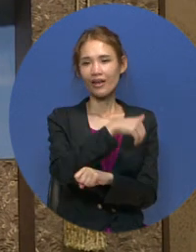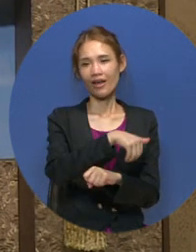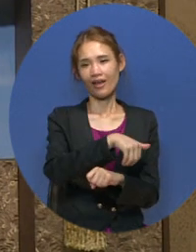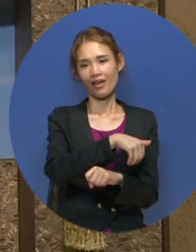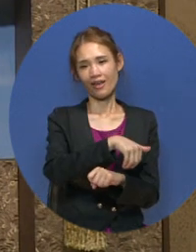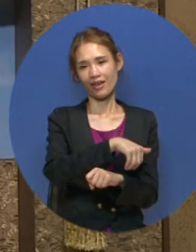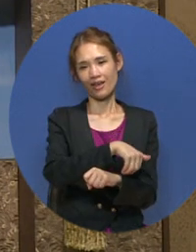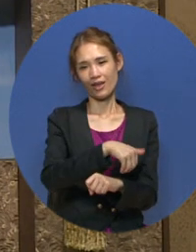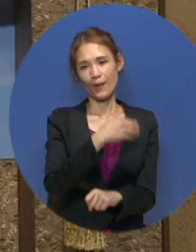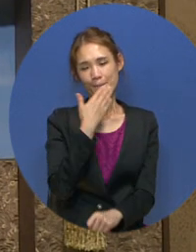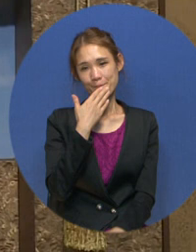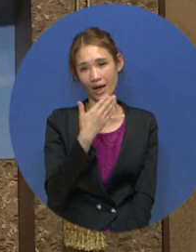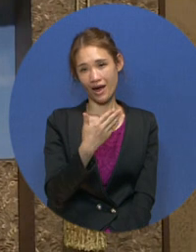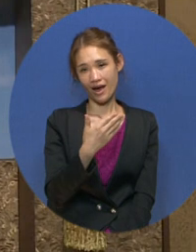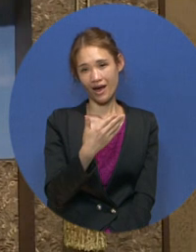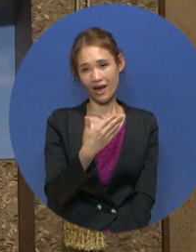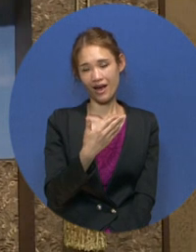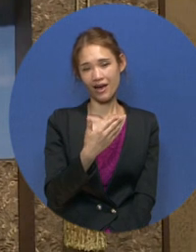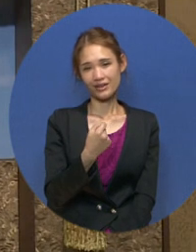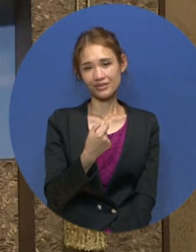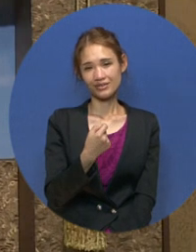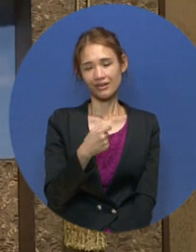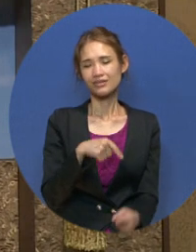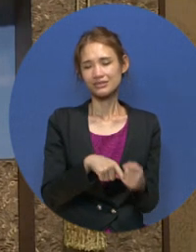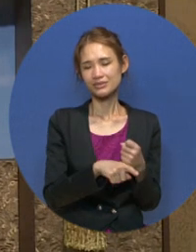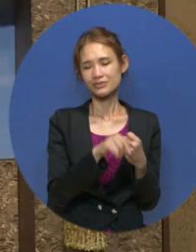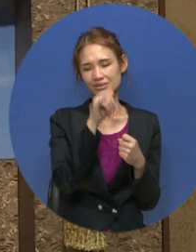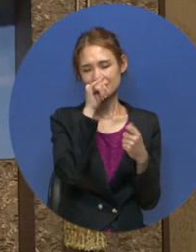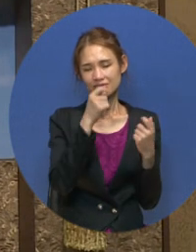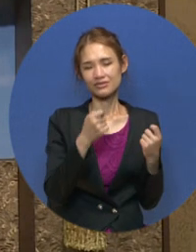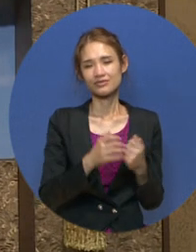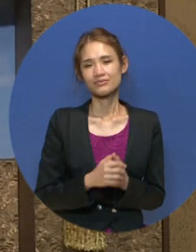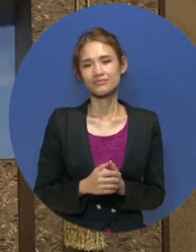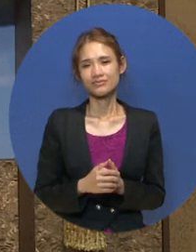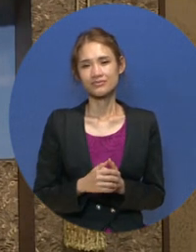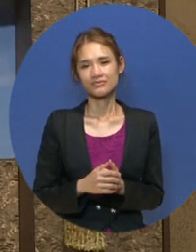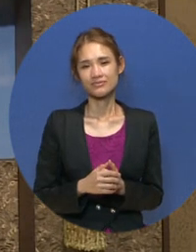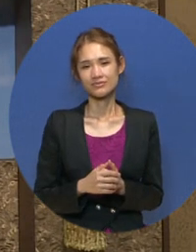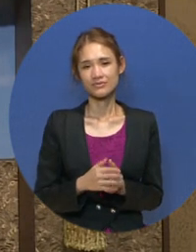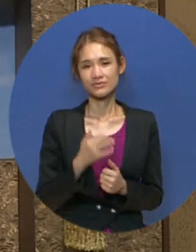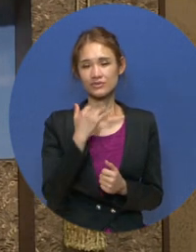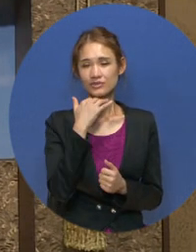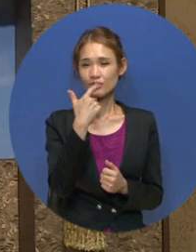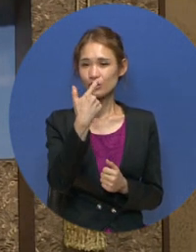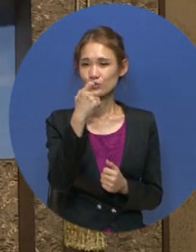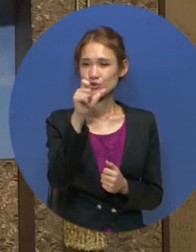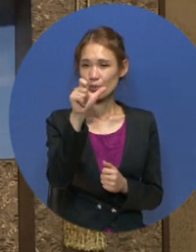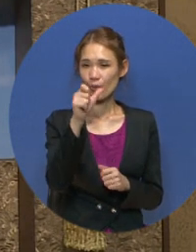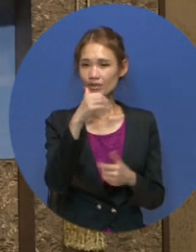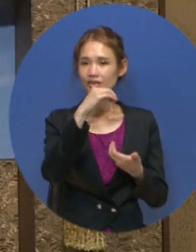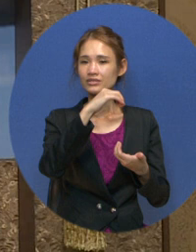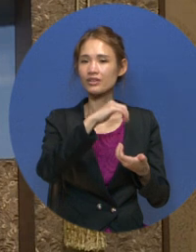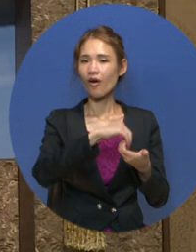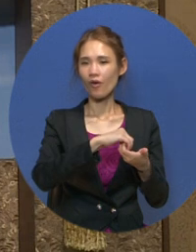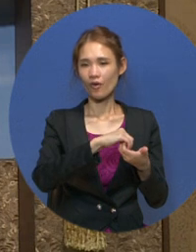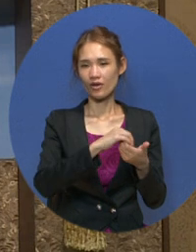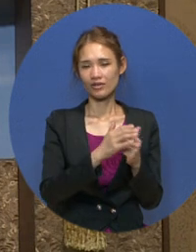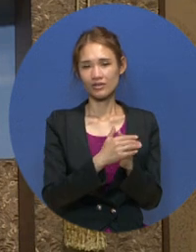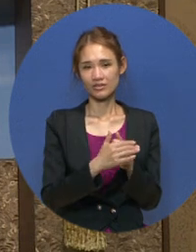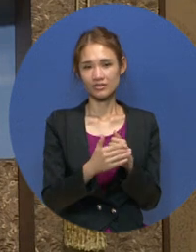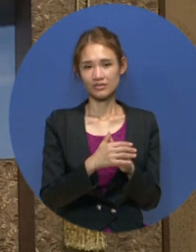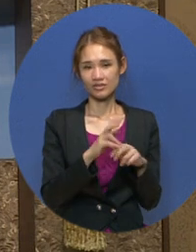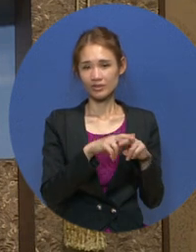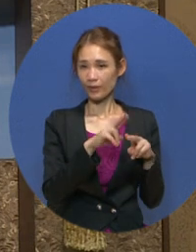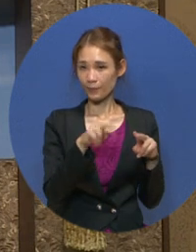것만으로도 이렇게 굉장히 의미 있는 일인 것 같습니다. 네. 저희가 65세가 정년입니다. 그래서